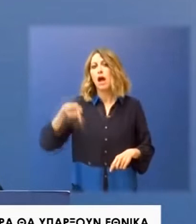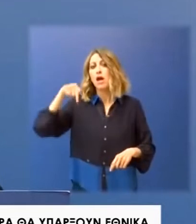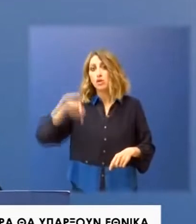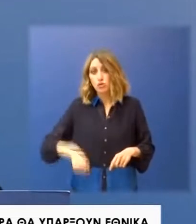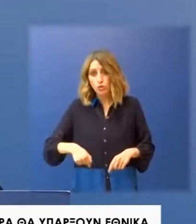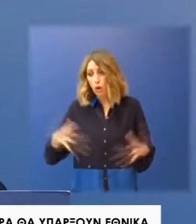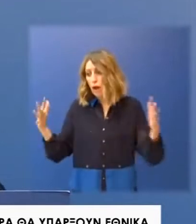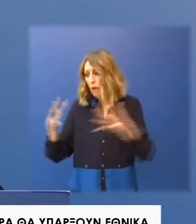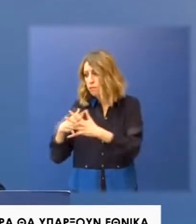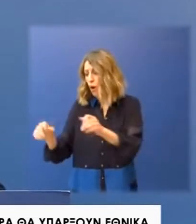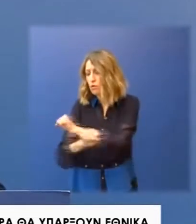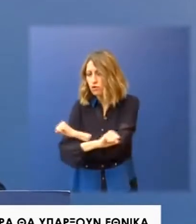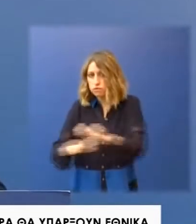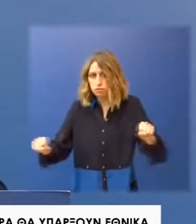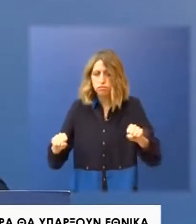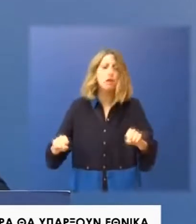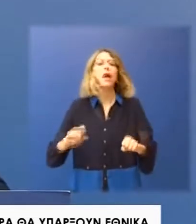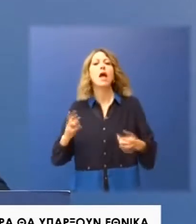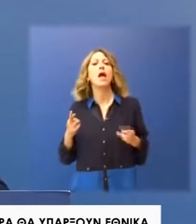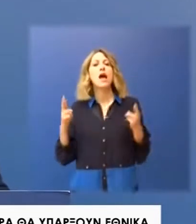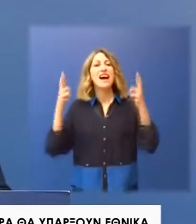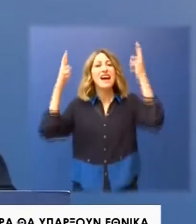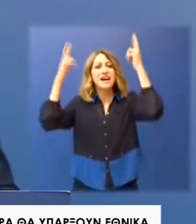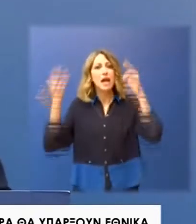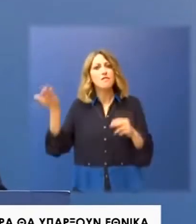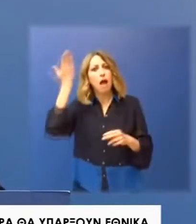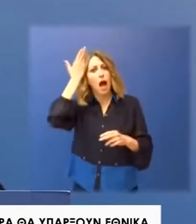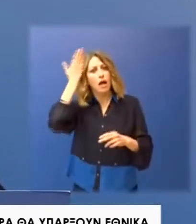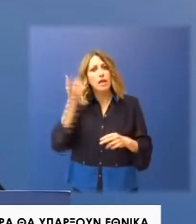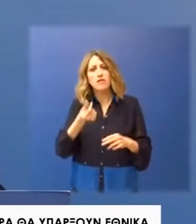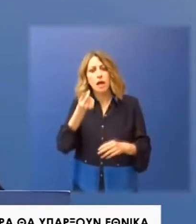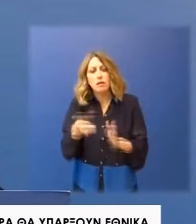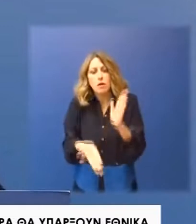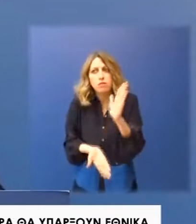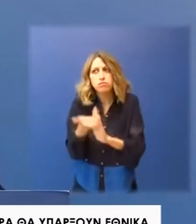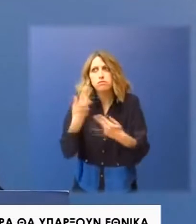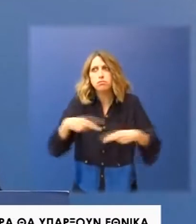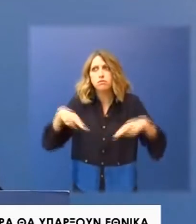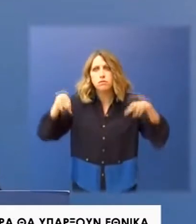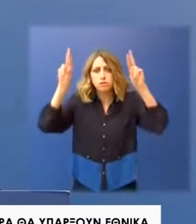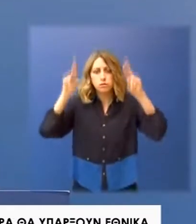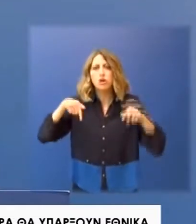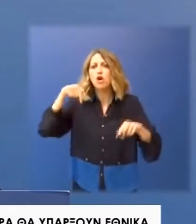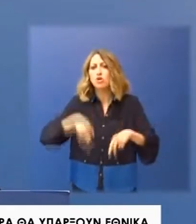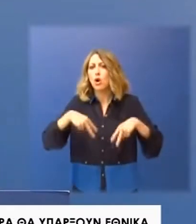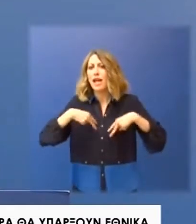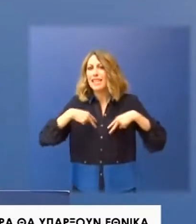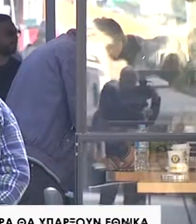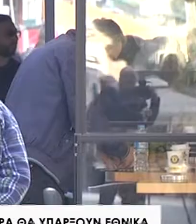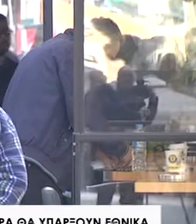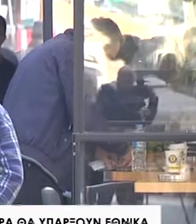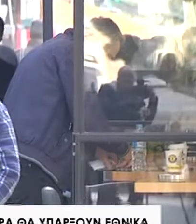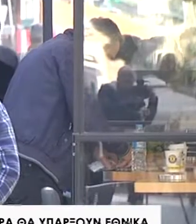μας να εστιάσουμε τις προσπάθειές μας και την ενέργειά μας τόσο σε εθνικό όσο και σε ευρωπαϊκό επίπεδο σε δράσεις στήριξης